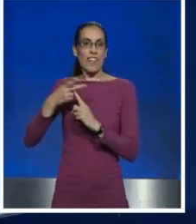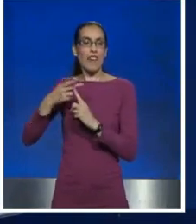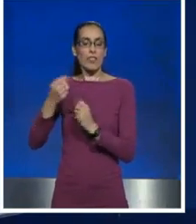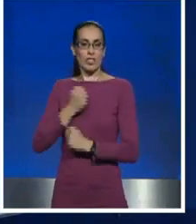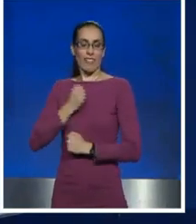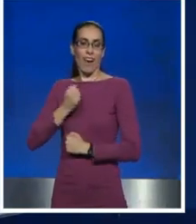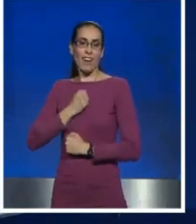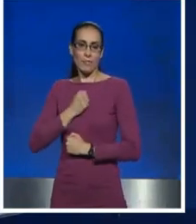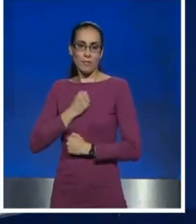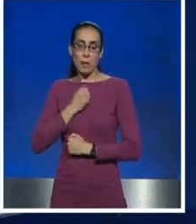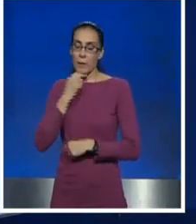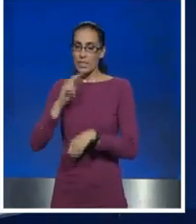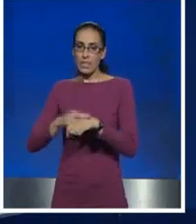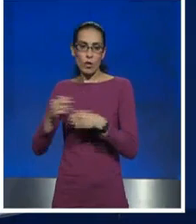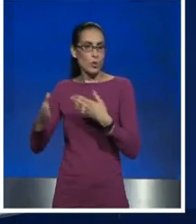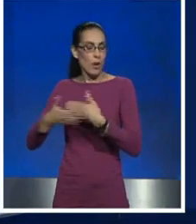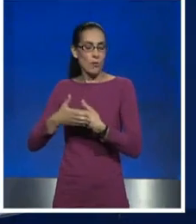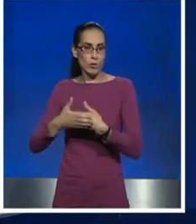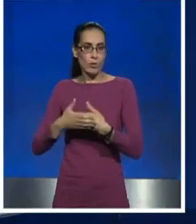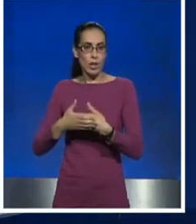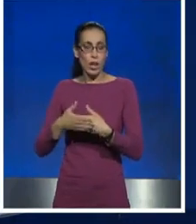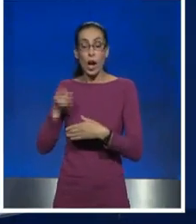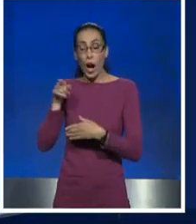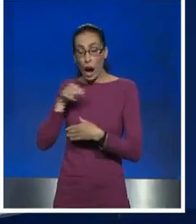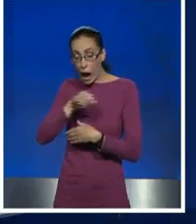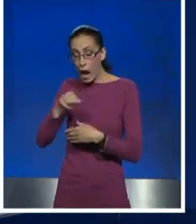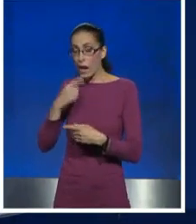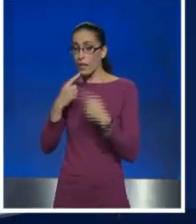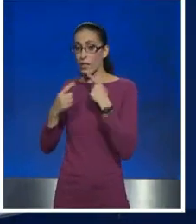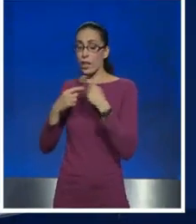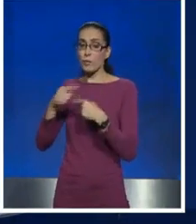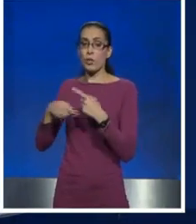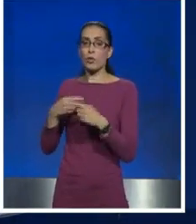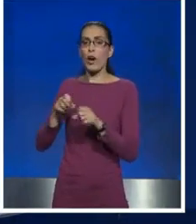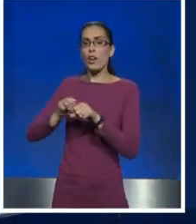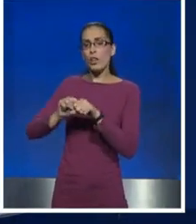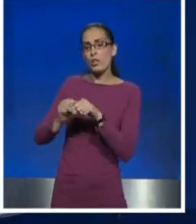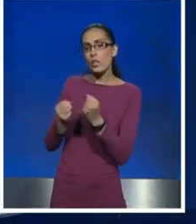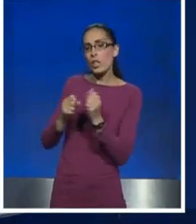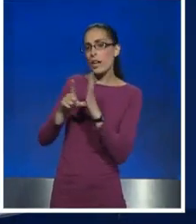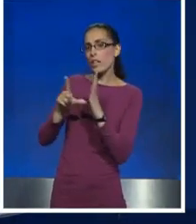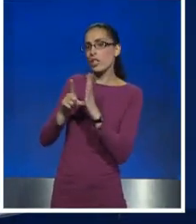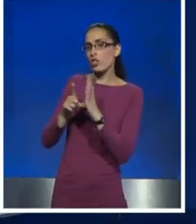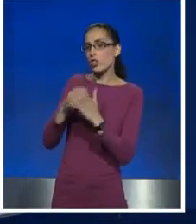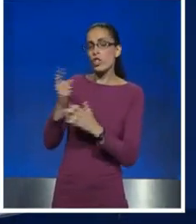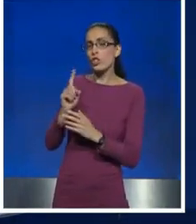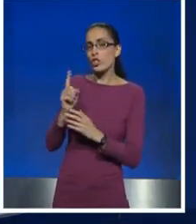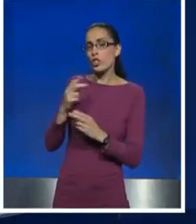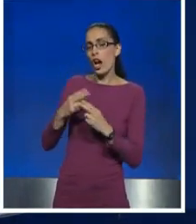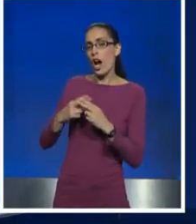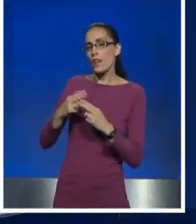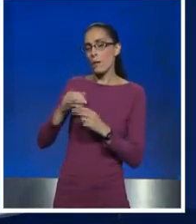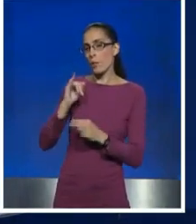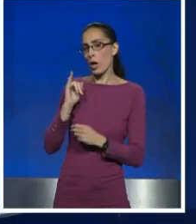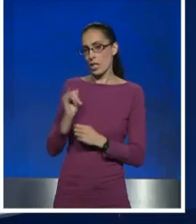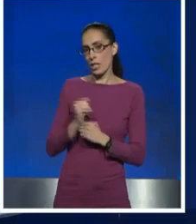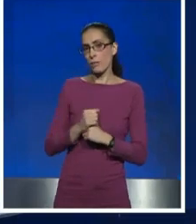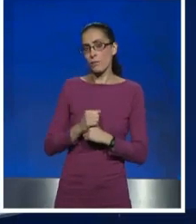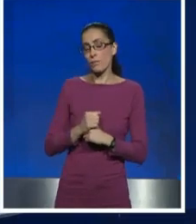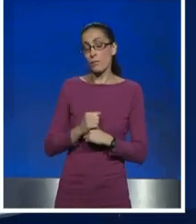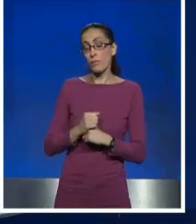diversi skandli, ix-Schengen visas, il-medical visas u ksur tal-liġi oħrajn. Alleanza Bidla spiċċat